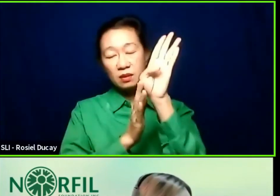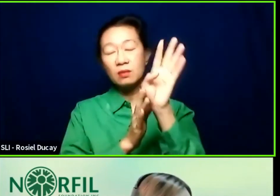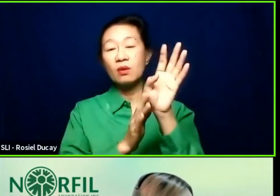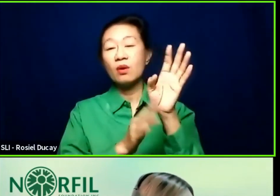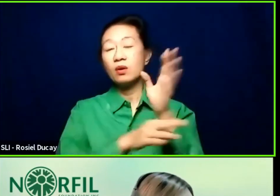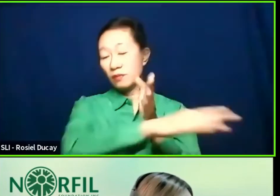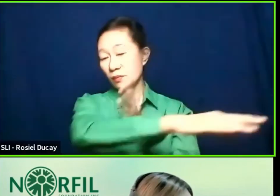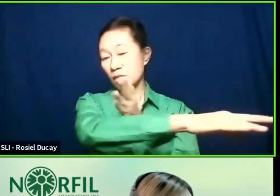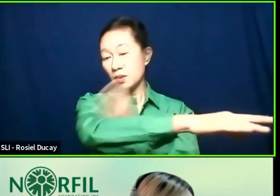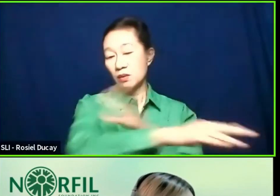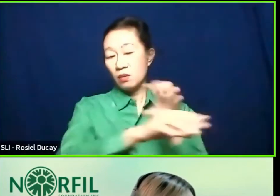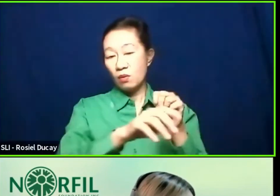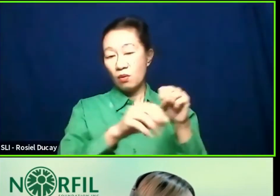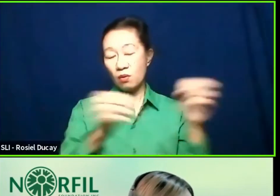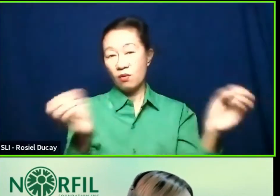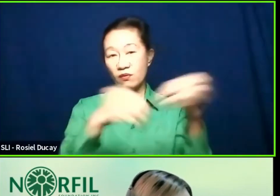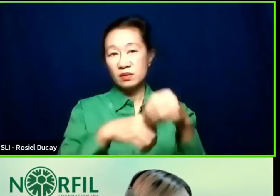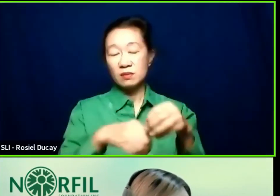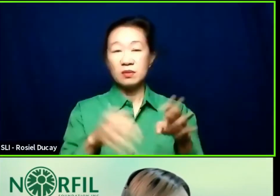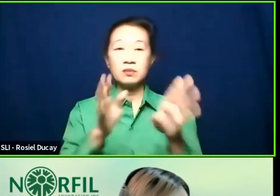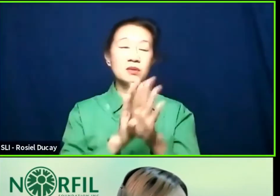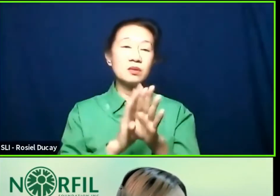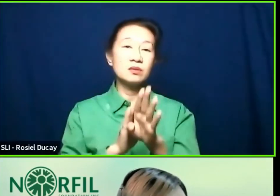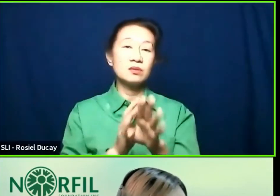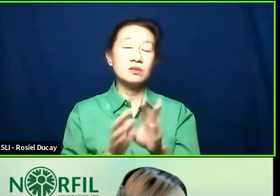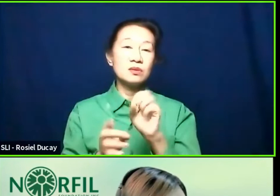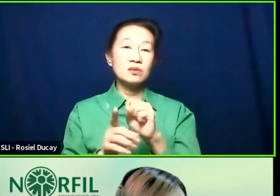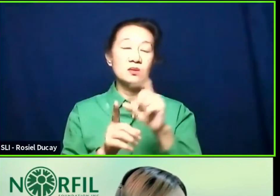inyong Department of Social Welfare and Development